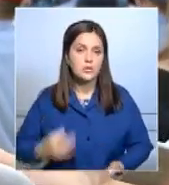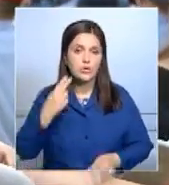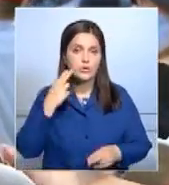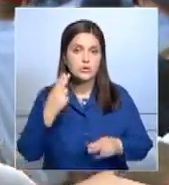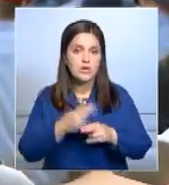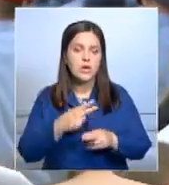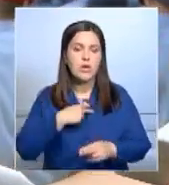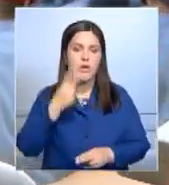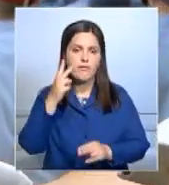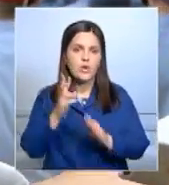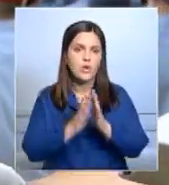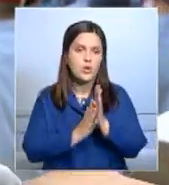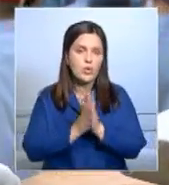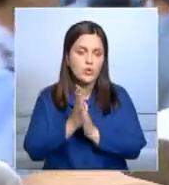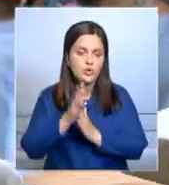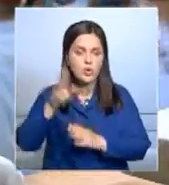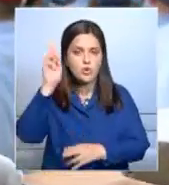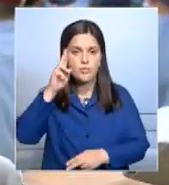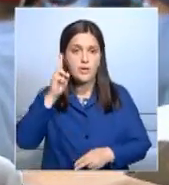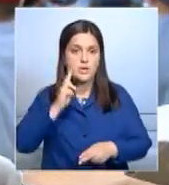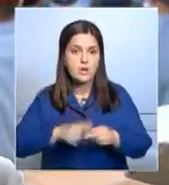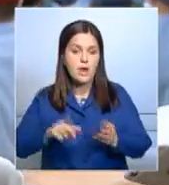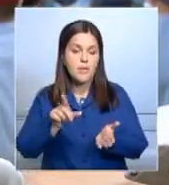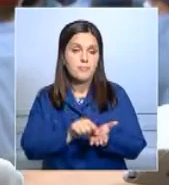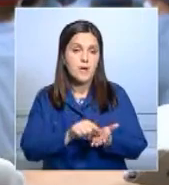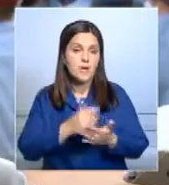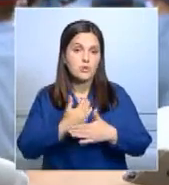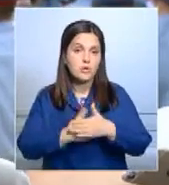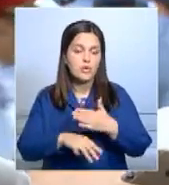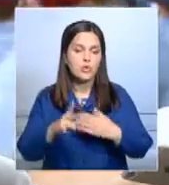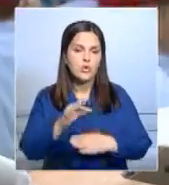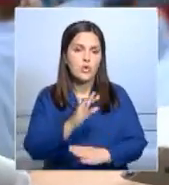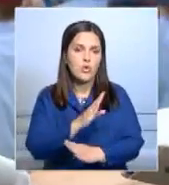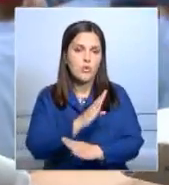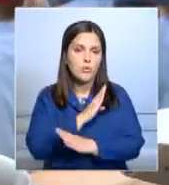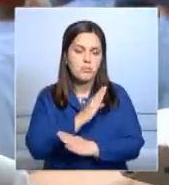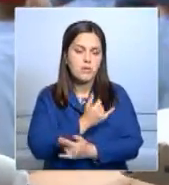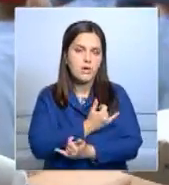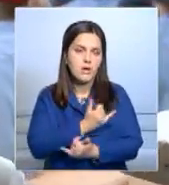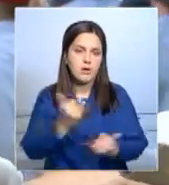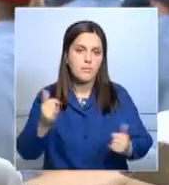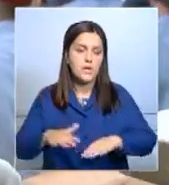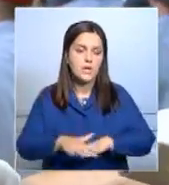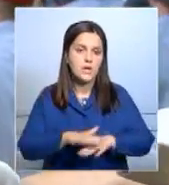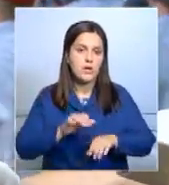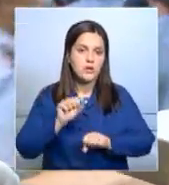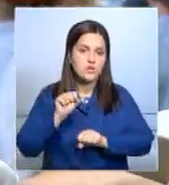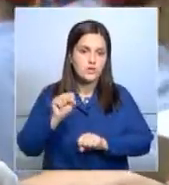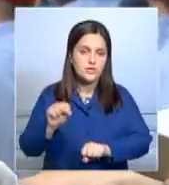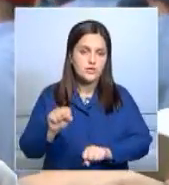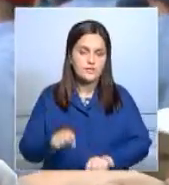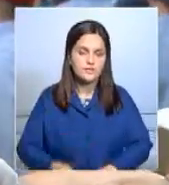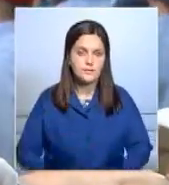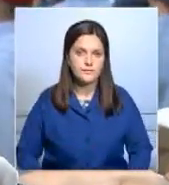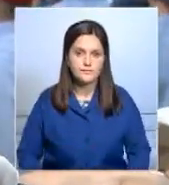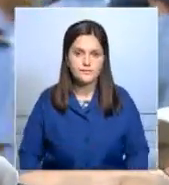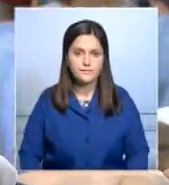глазах рос, учебу закончил. Хоть и вышел на пенсию, но погиб за спокойствие народа. Покинул нас навсегда.